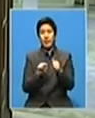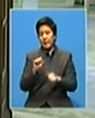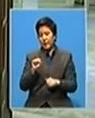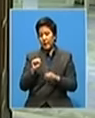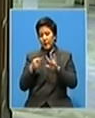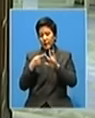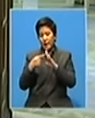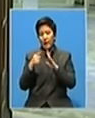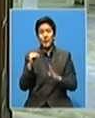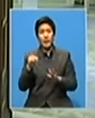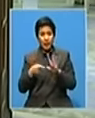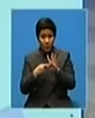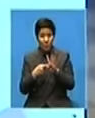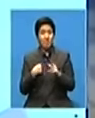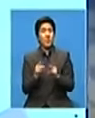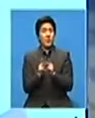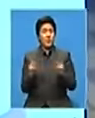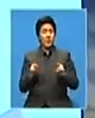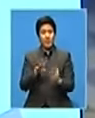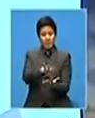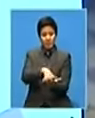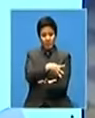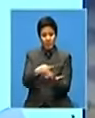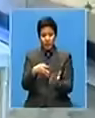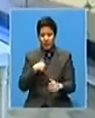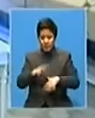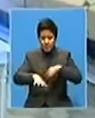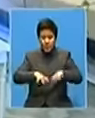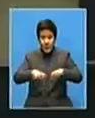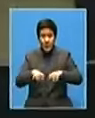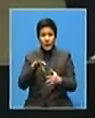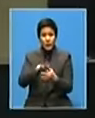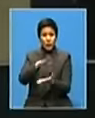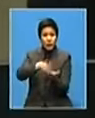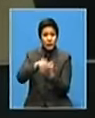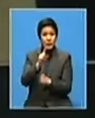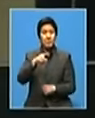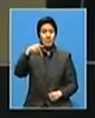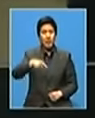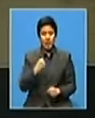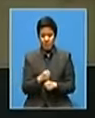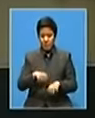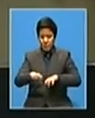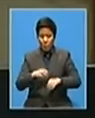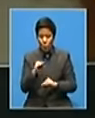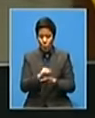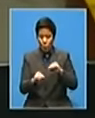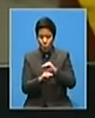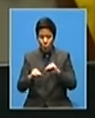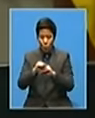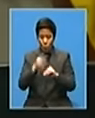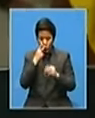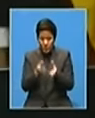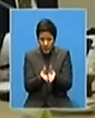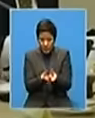านั้นรัฐบาลก็ได้จัดตั้งคณะกรรมการนโยบายเขตพัฒนาเศรษฐกิจพิเศษกนพ.นะครับเพื่อจะขับเคลื่อนโครงการดูแลในเรื่อง